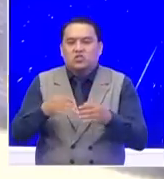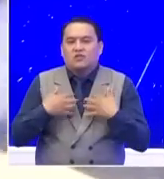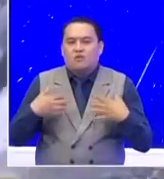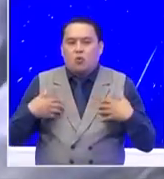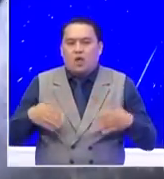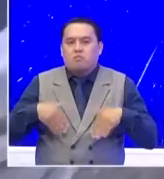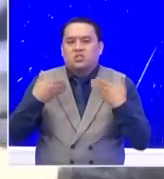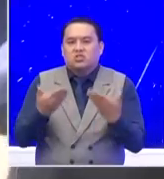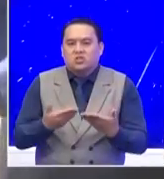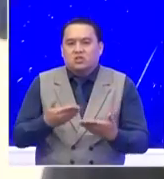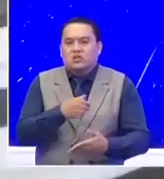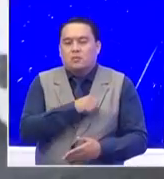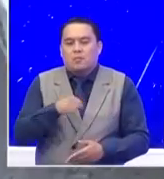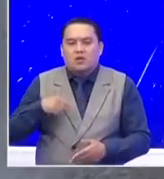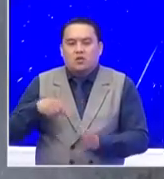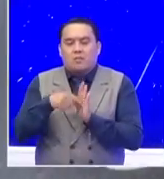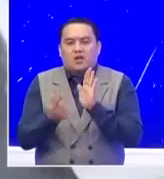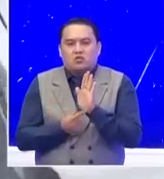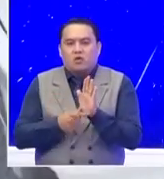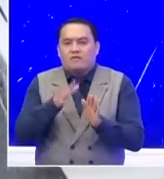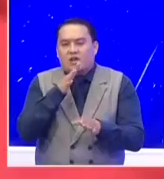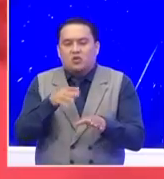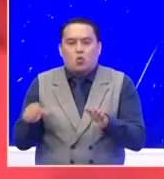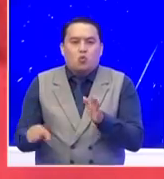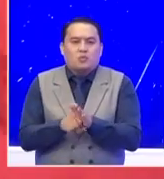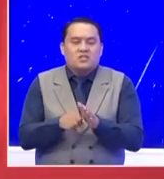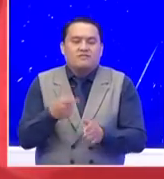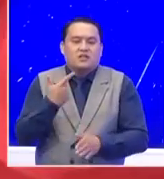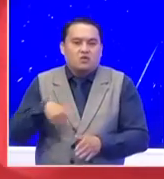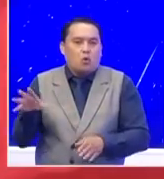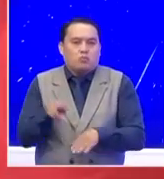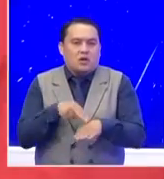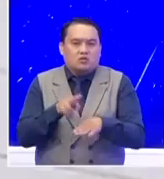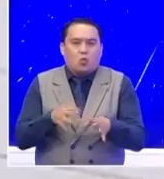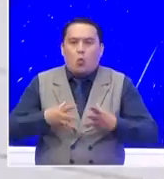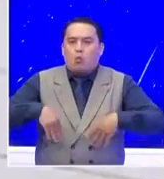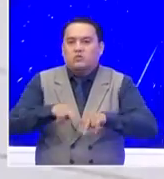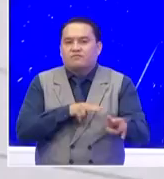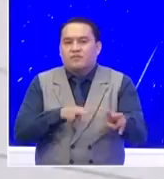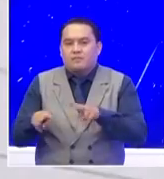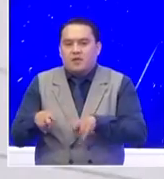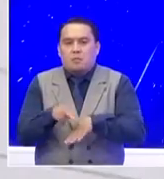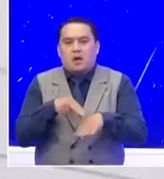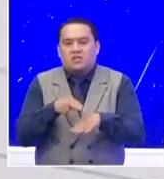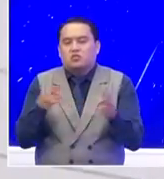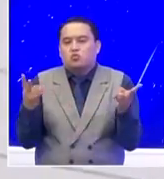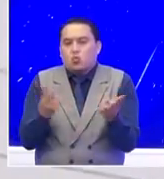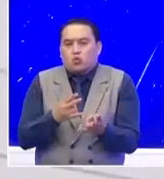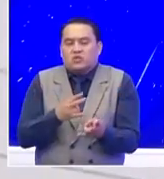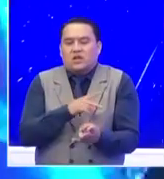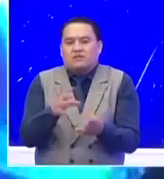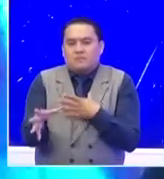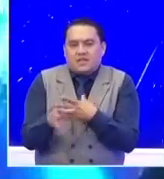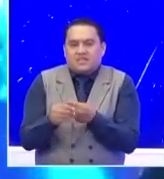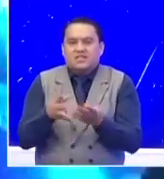и подростковый суицид требуют пристального внимания не только со стороны полиции, но и общества. По мнению Ерлана Тургумбаева, нужно укреплять